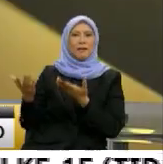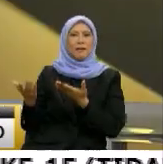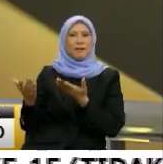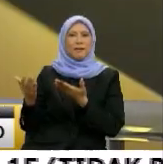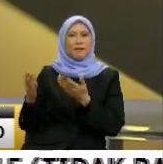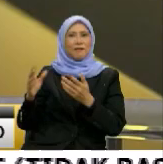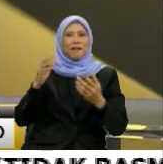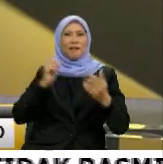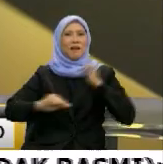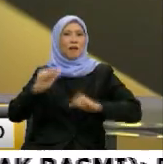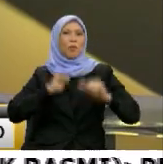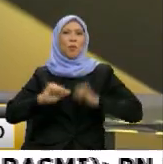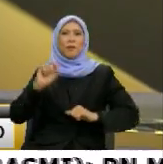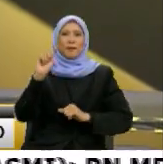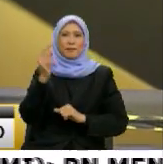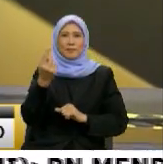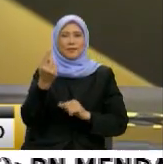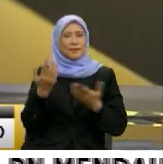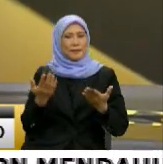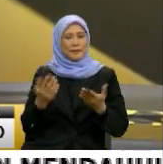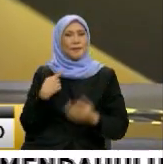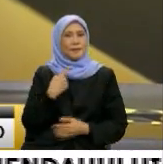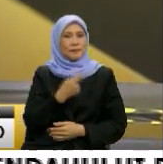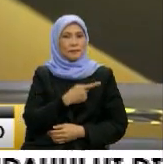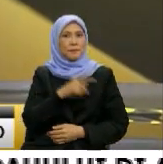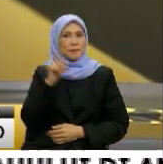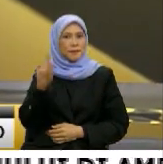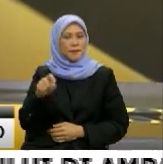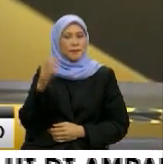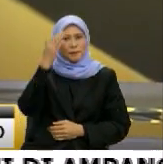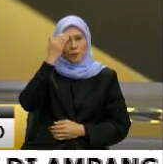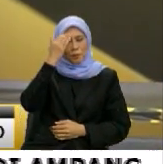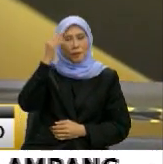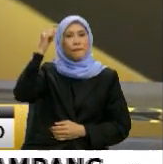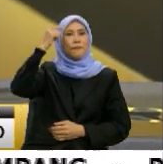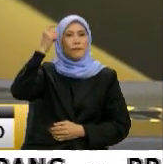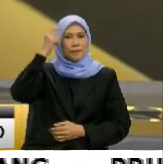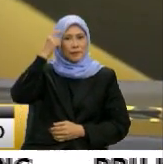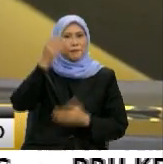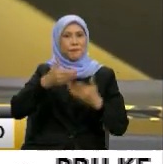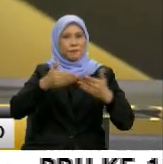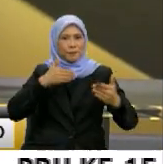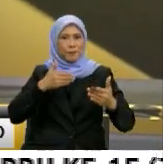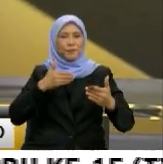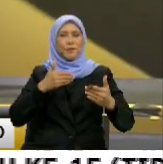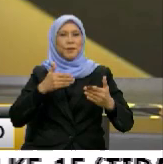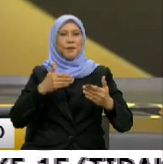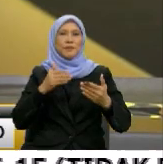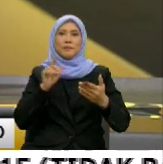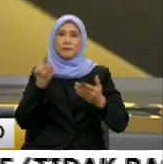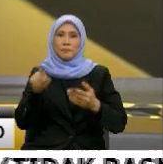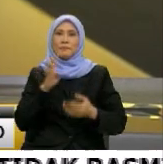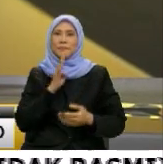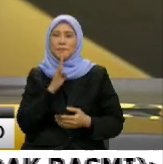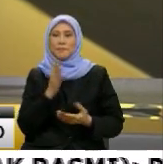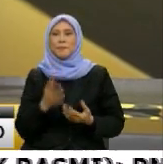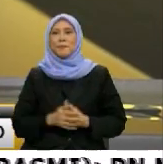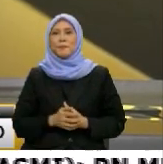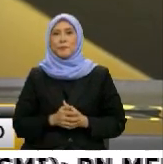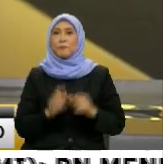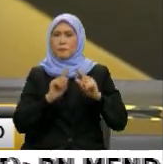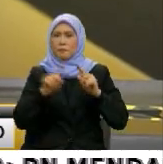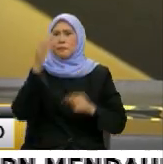apa, lakonan semata-mata. Jadi kita harus ada layer untuk kita berfikir dulu, sejauh mana mereka. Tapi mereka tahu